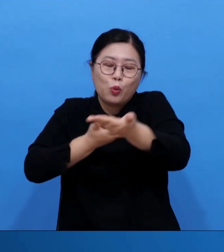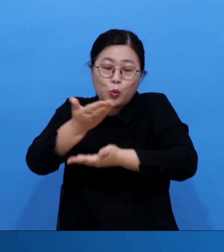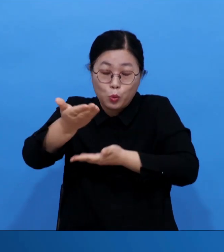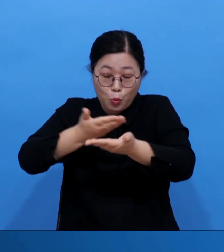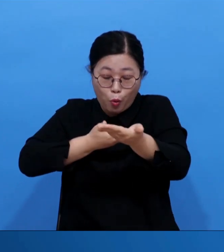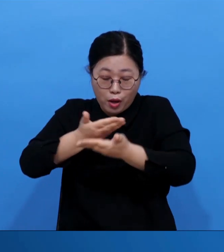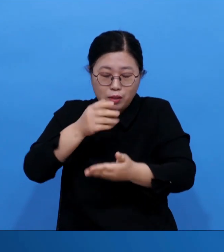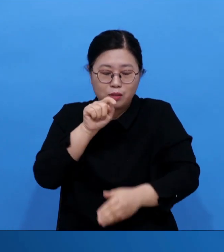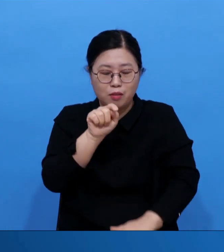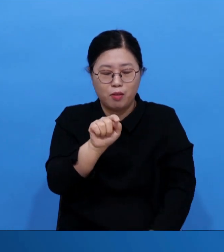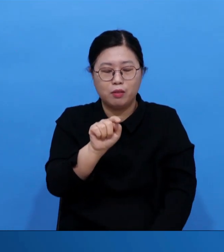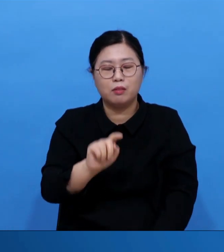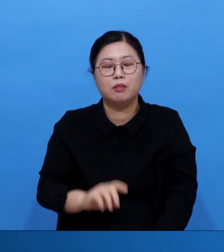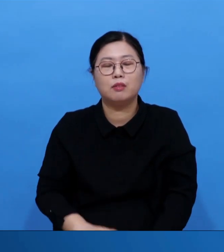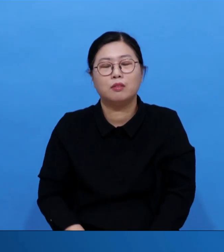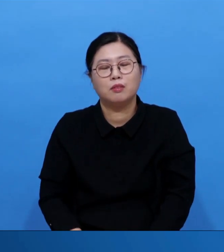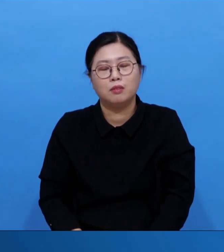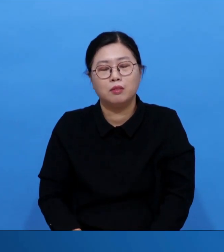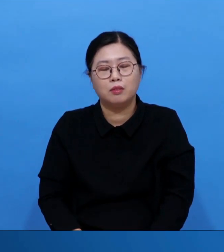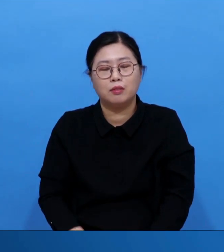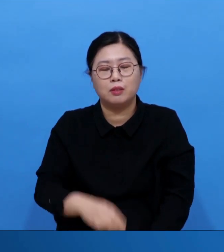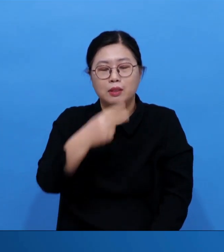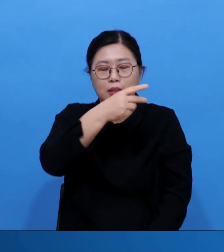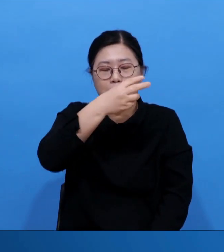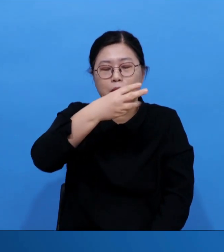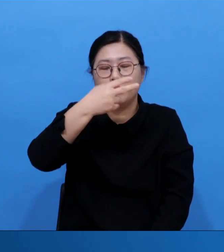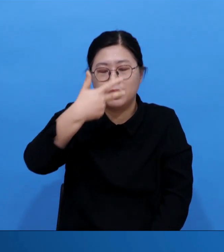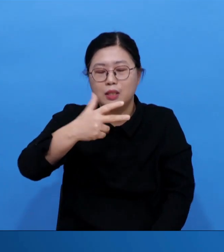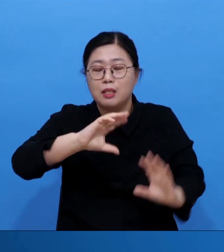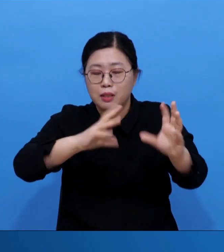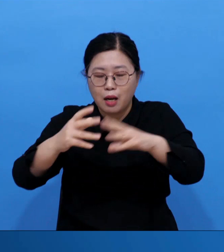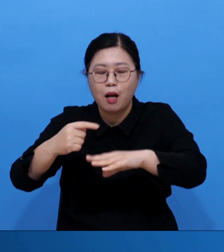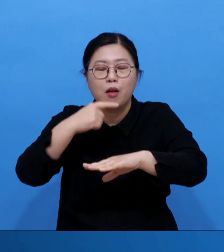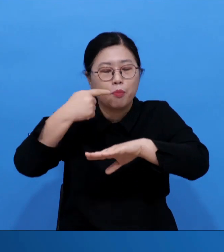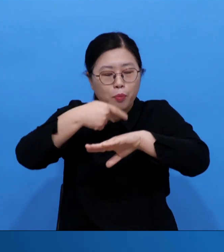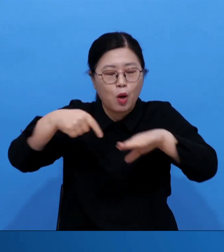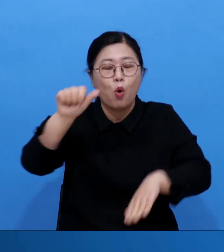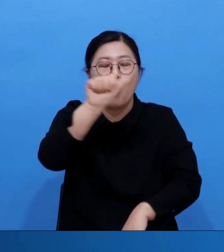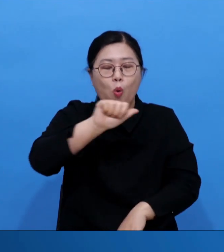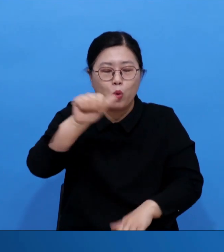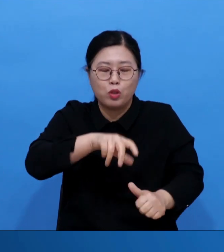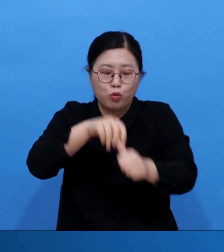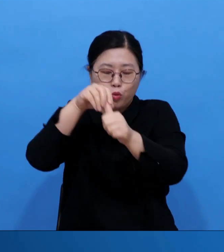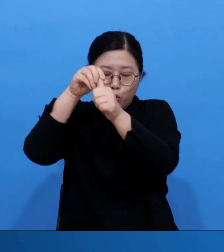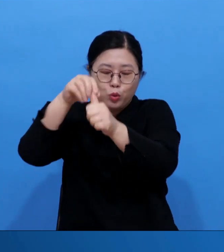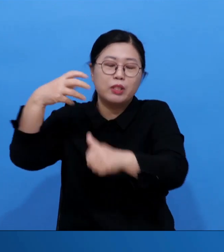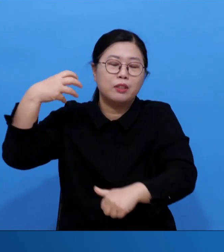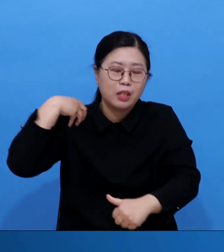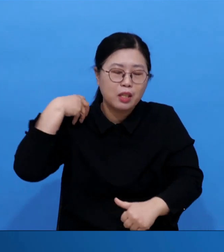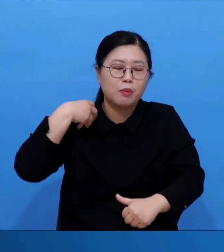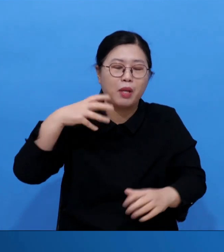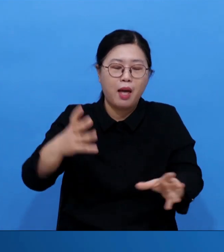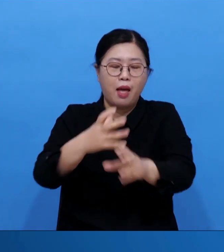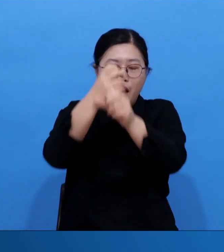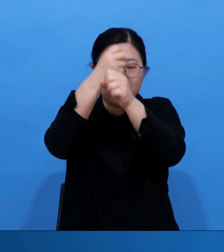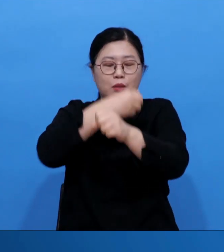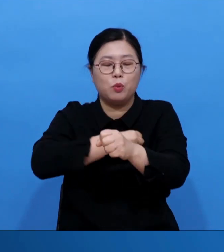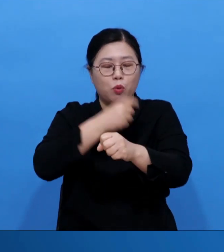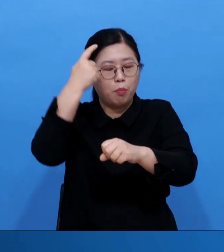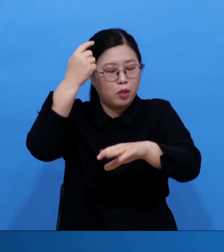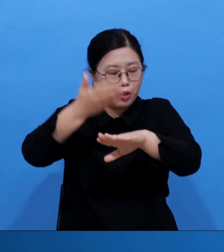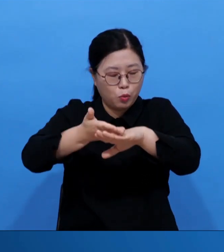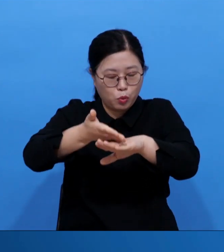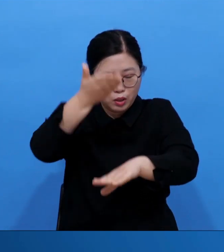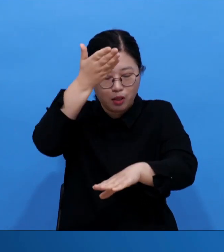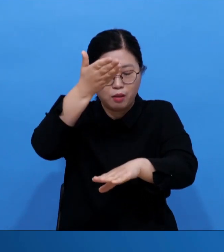and the filling and the conviction of the Holy Spirit, 237나라 5천조 살릴 핵심 요원들을 머리머리 위에 One heads of our core workers will save the 23rd nation